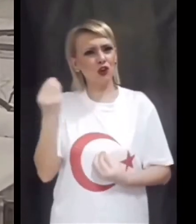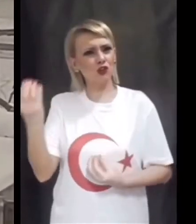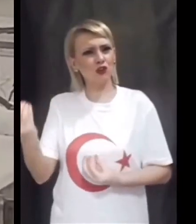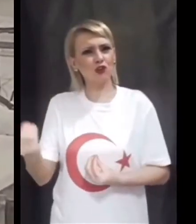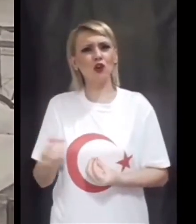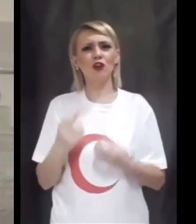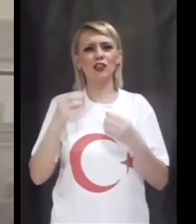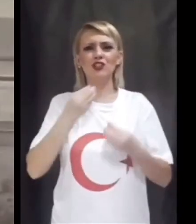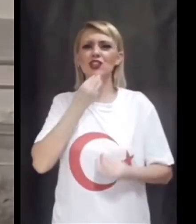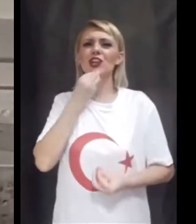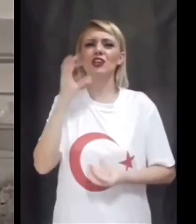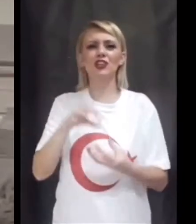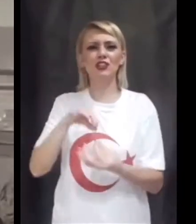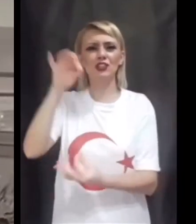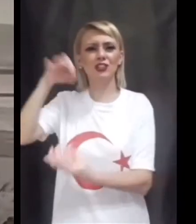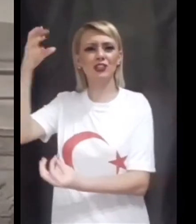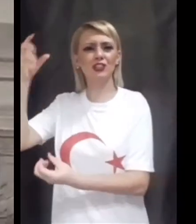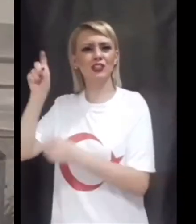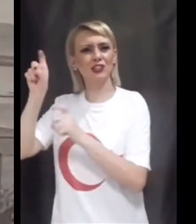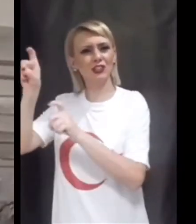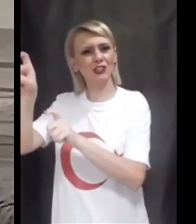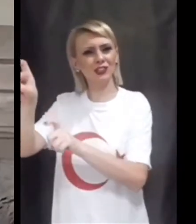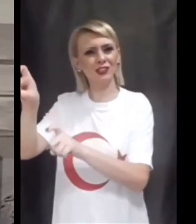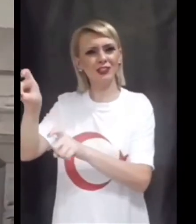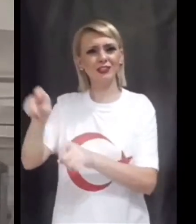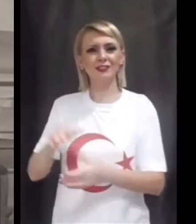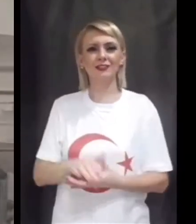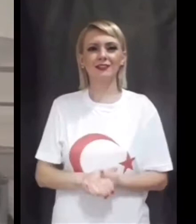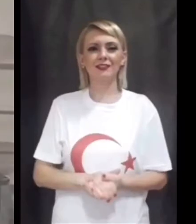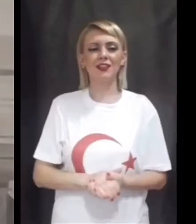Ardından filizlendi gençlik tohumları.